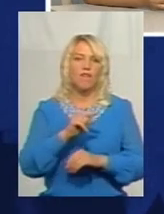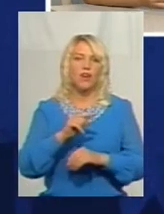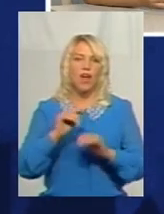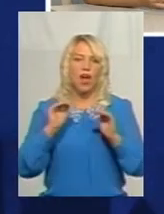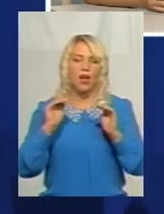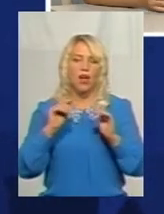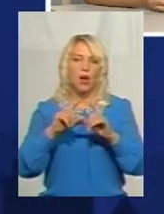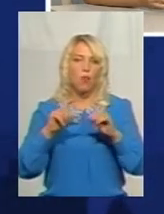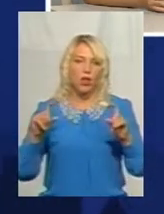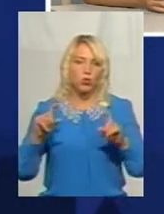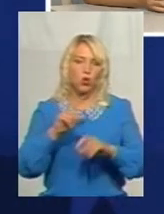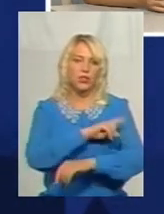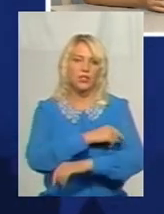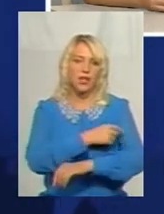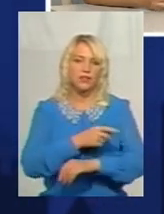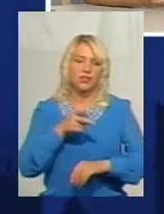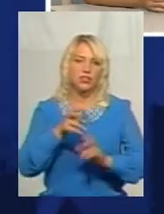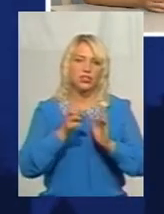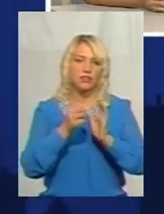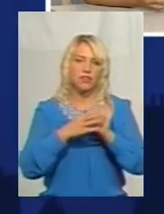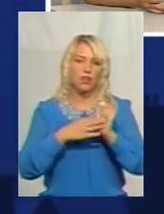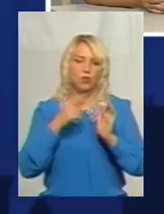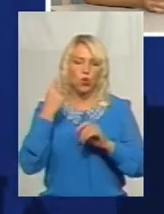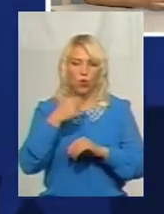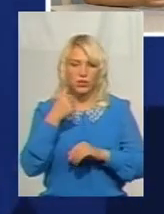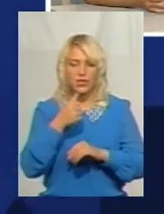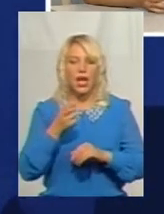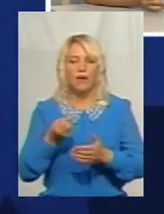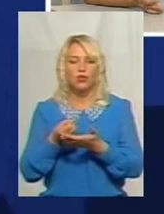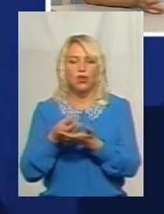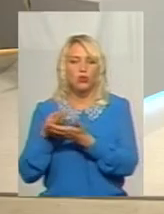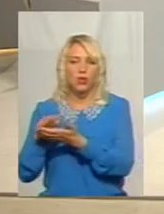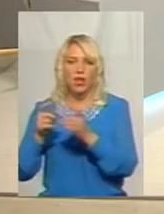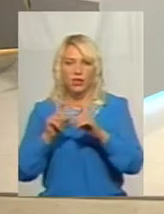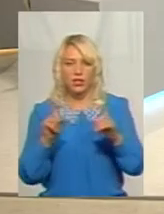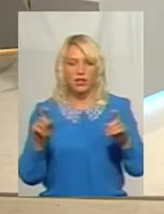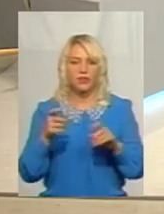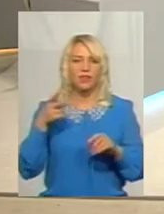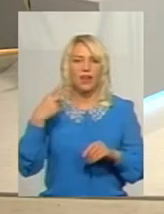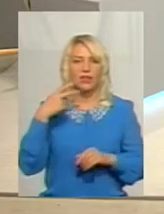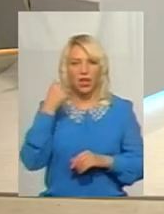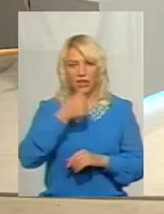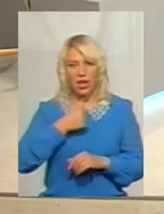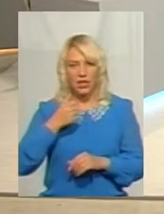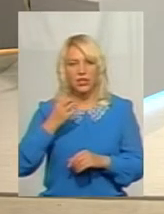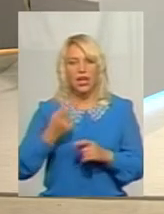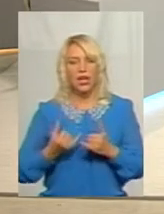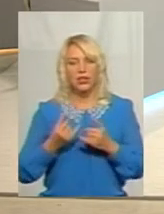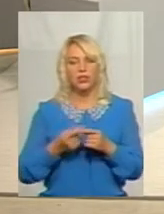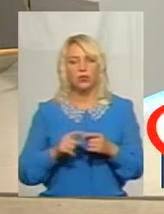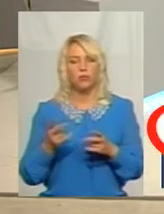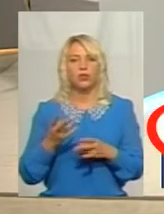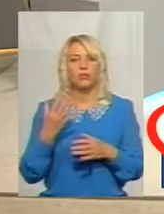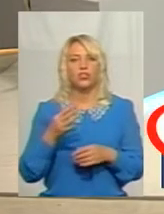вже в 2019 році, в стаціонарних закладах вторинки вже з 2020 року, ну, але для цього ще потрібен